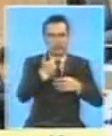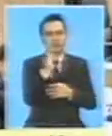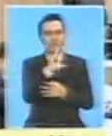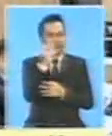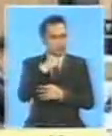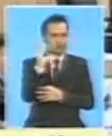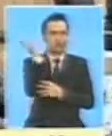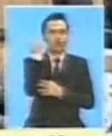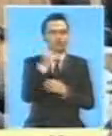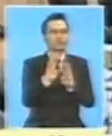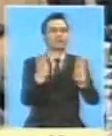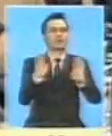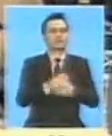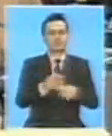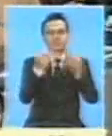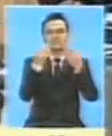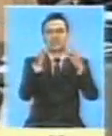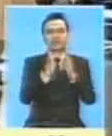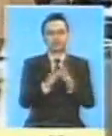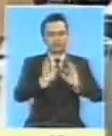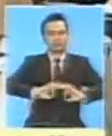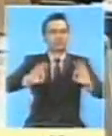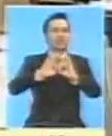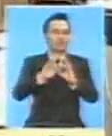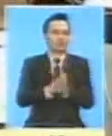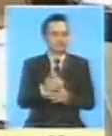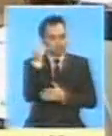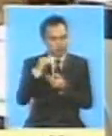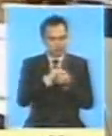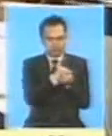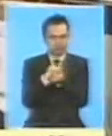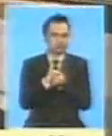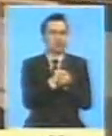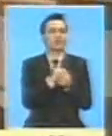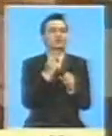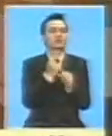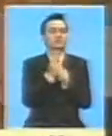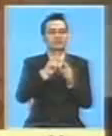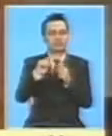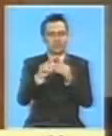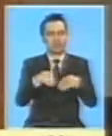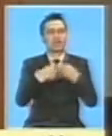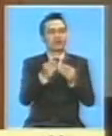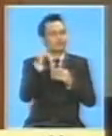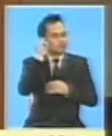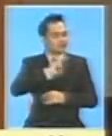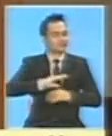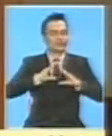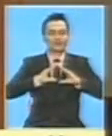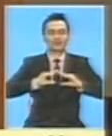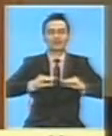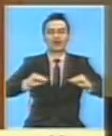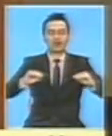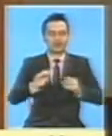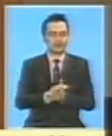นี้โลกเขาไล่พรมแดนแล้วนะทำพรมแดนให้เป็นพรมแดนแห่งการร่วมมือกันพรมแดนแห่งความสันติสุขนะครับผมอย